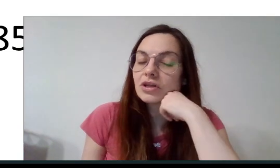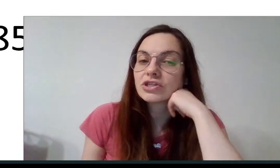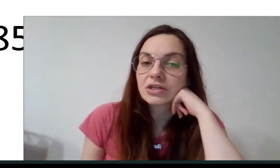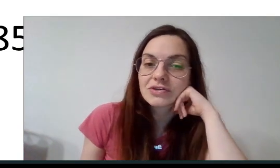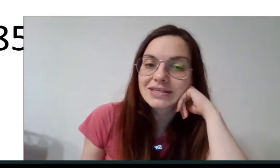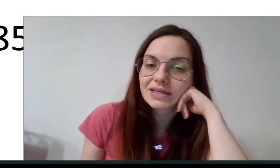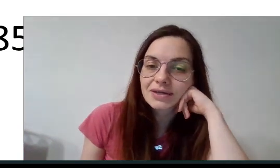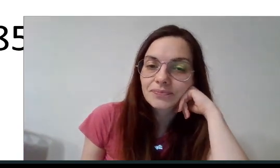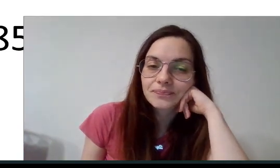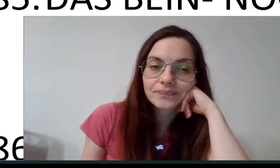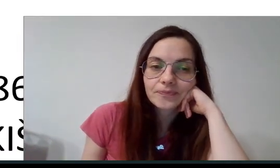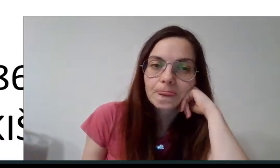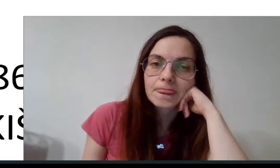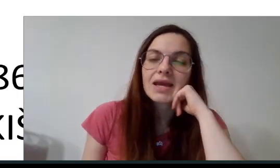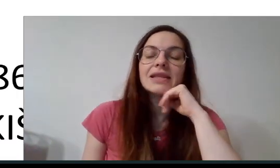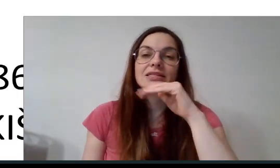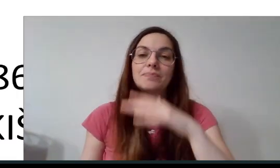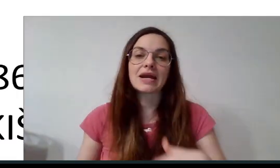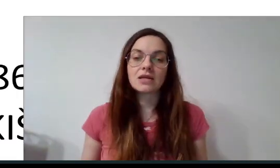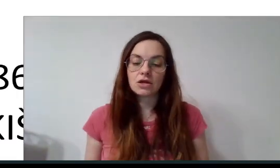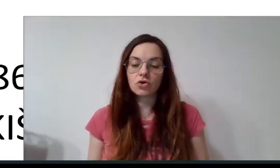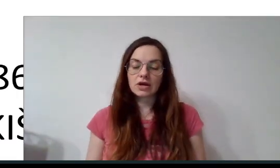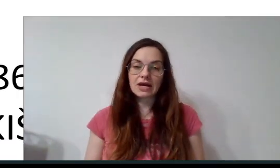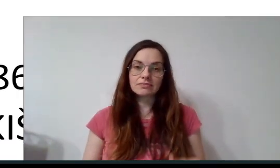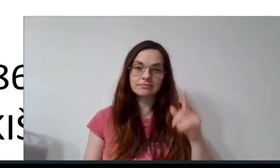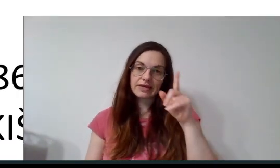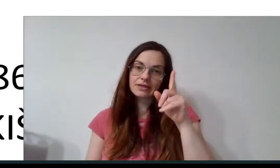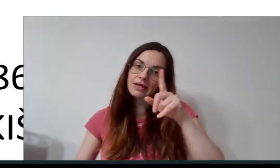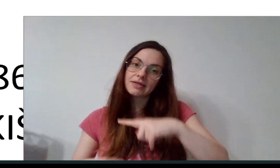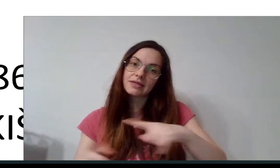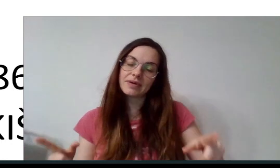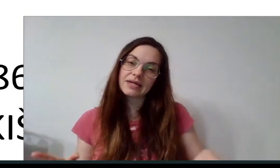sladak. Das Bein, noga, jedna,